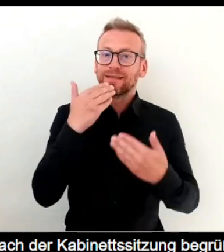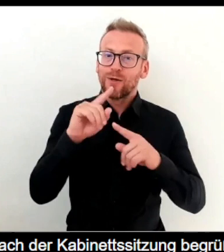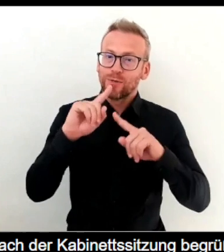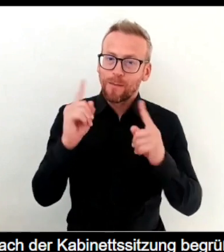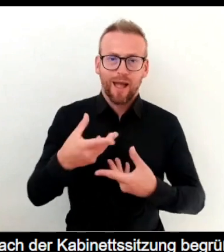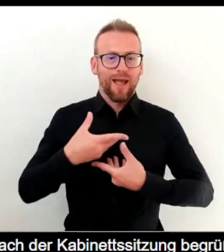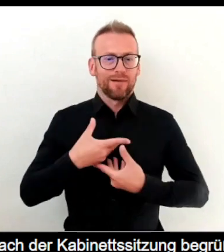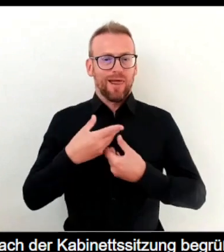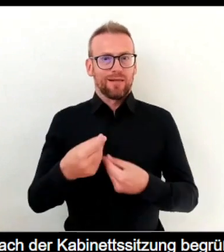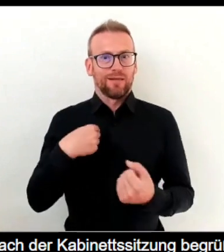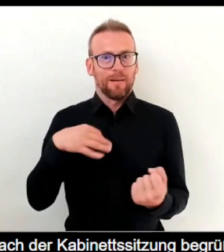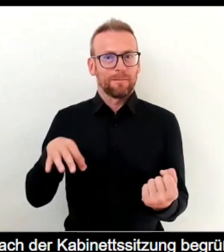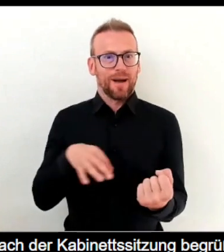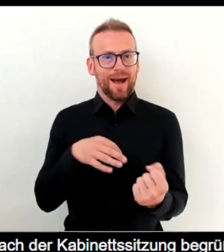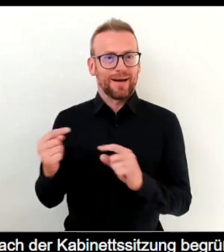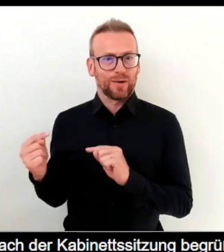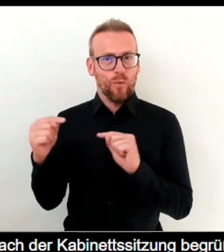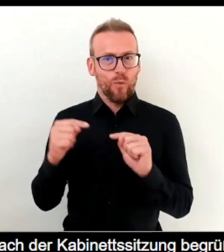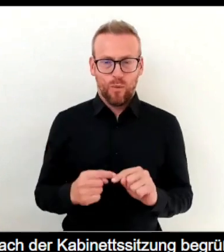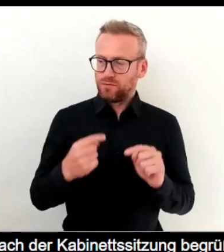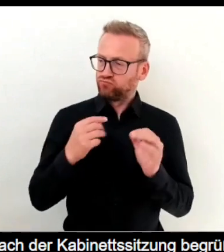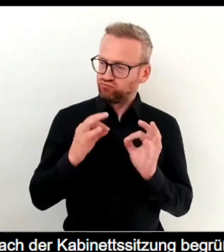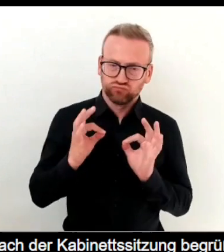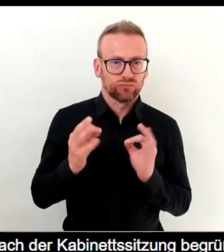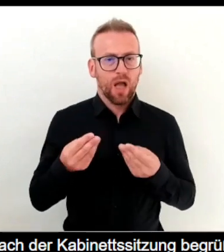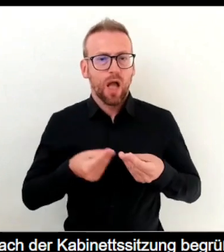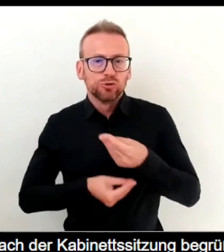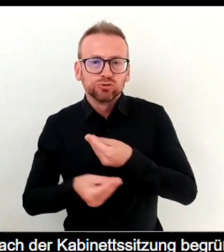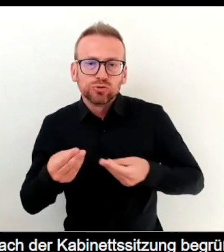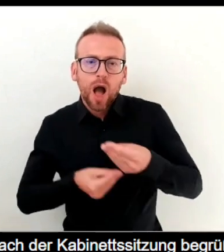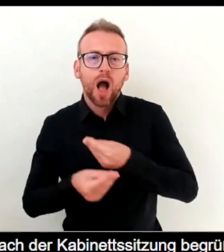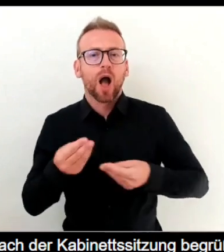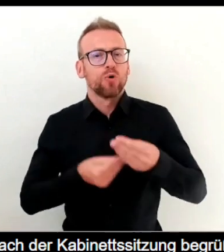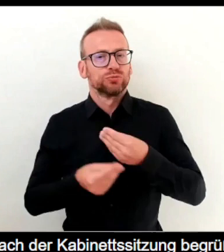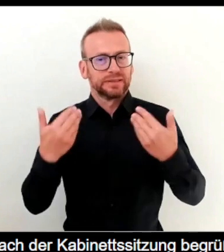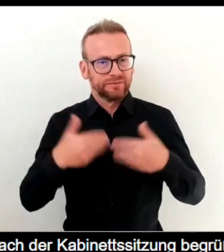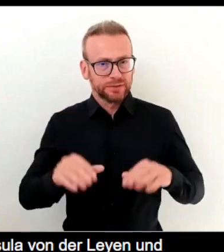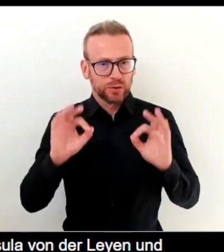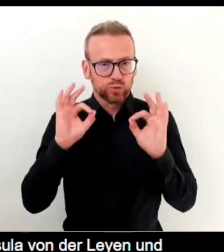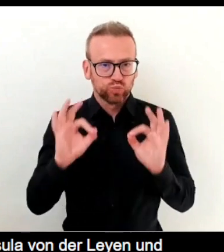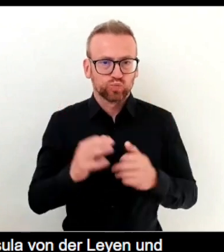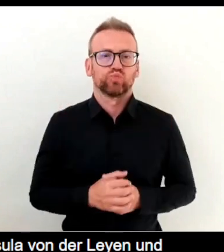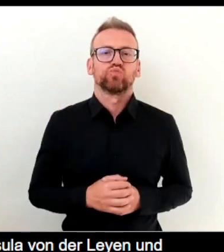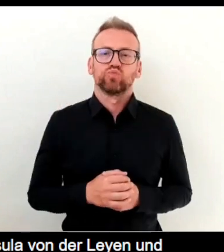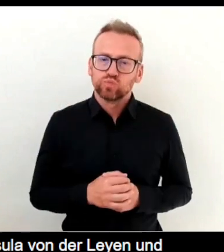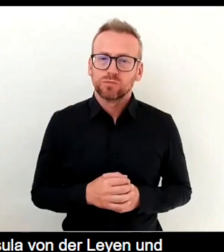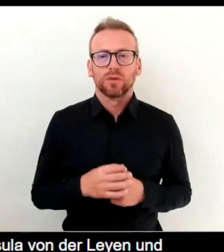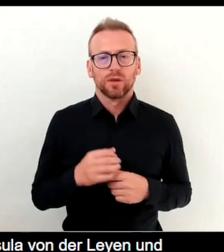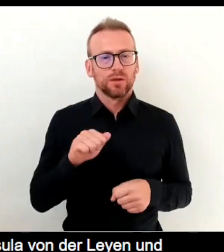konnte es bei jedem Wortbeitrag spüren, dass die Themen, die auf globaler und europäischer Ebene bearbeitet werden, sich